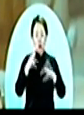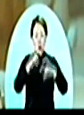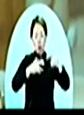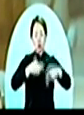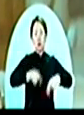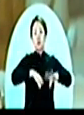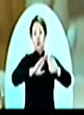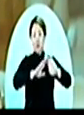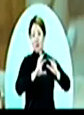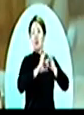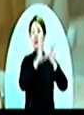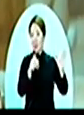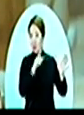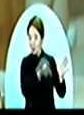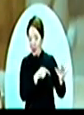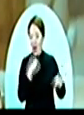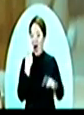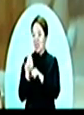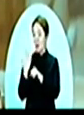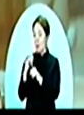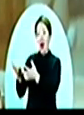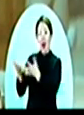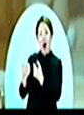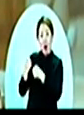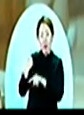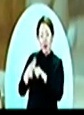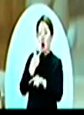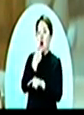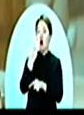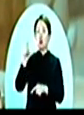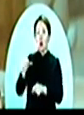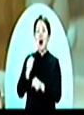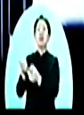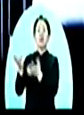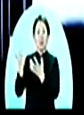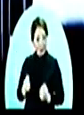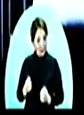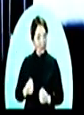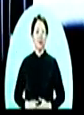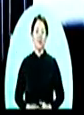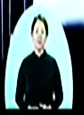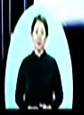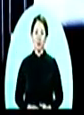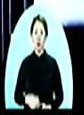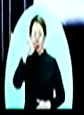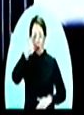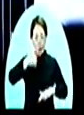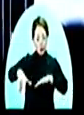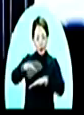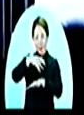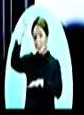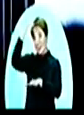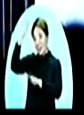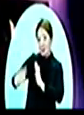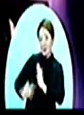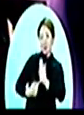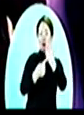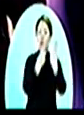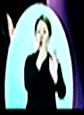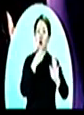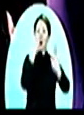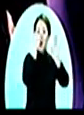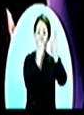оруулсан. Ажлын байрыг бол 200 гаруй ажлын байрыг шинээр бий болгосон. Монгол Улсын Засгийн газрын